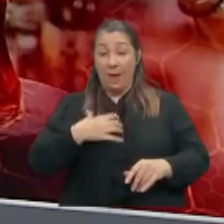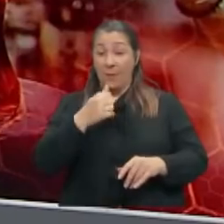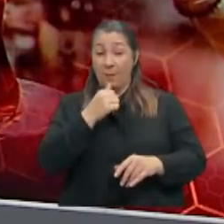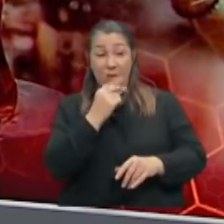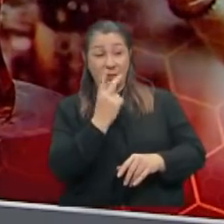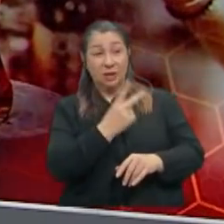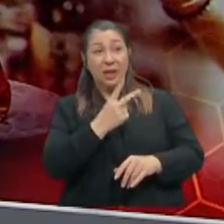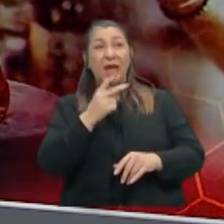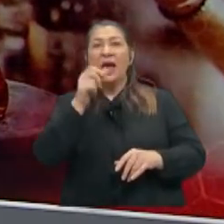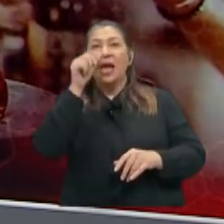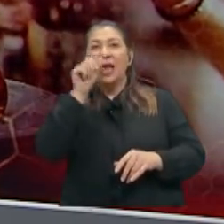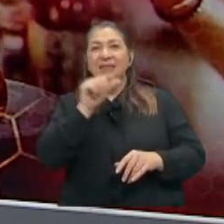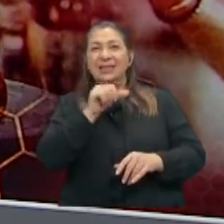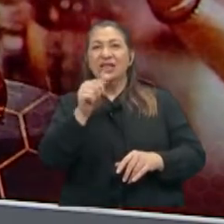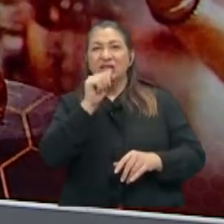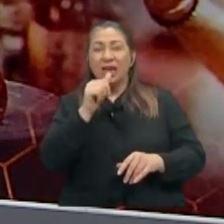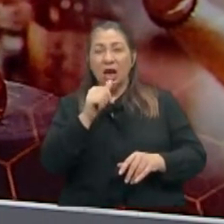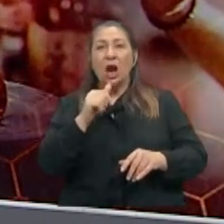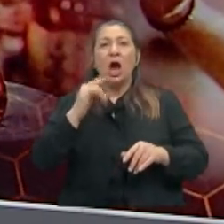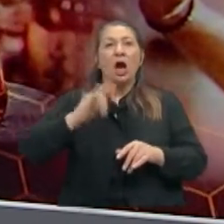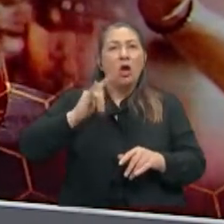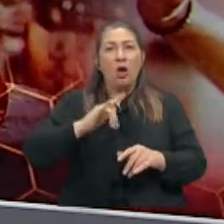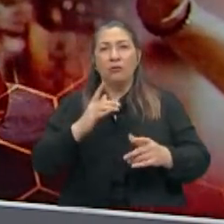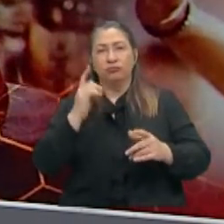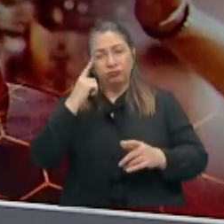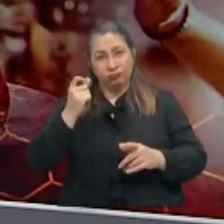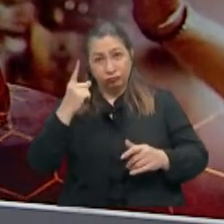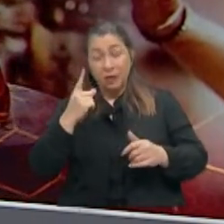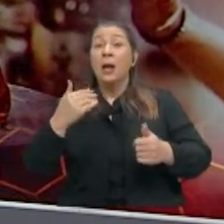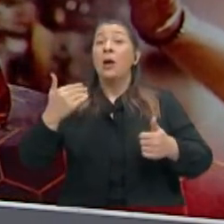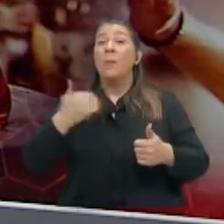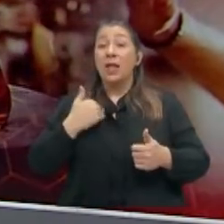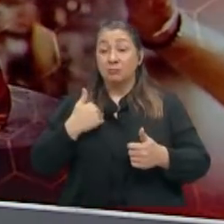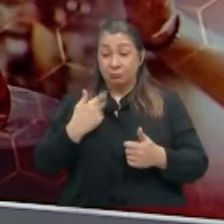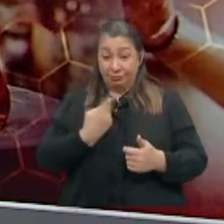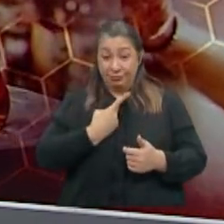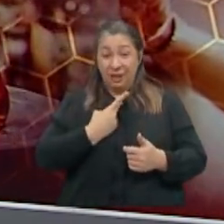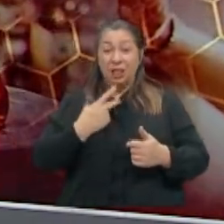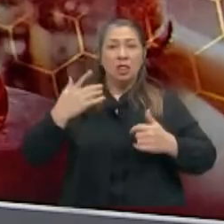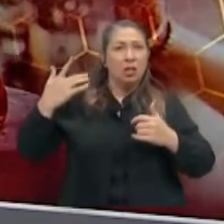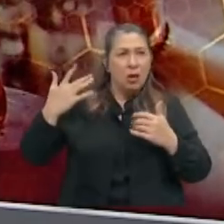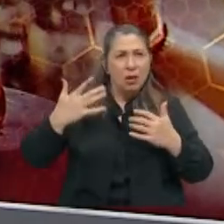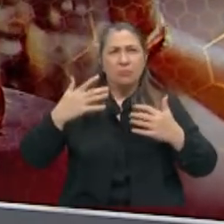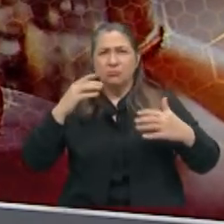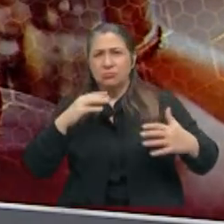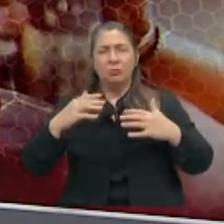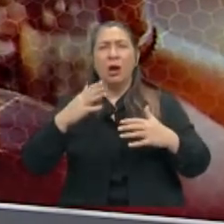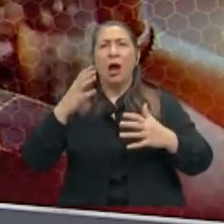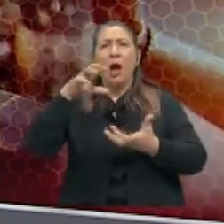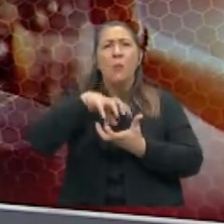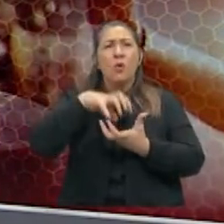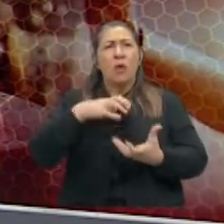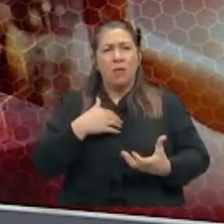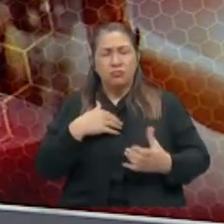kuşağı gazlı içecekler ve rock'n'roll'u keşfetmişti. Benim kuşağım tekno ve